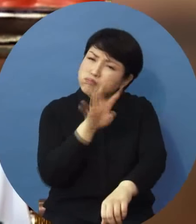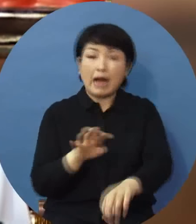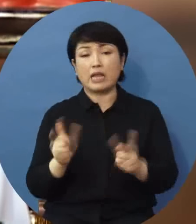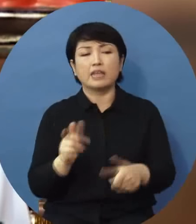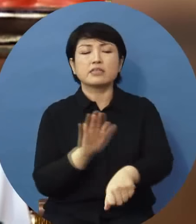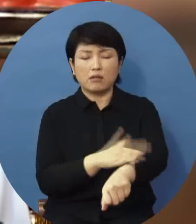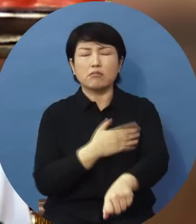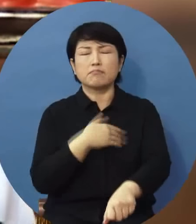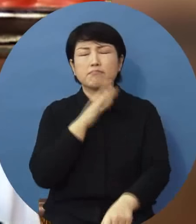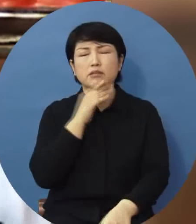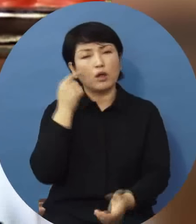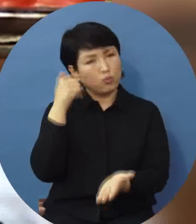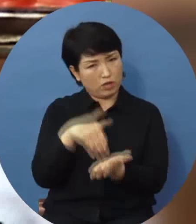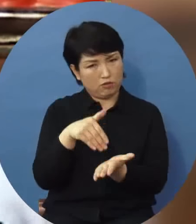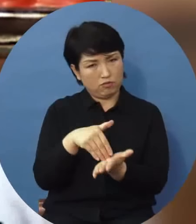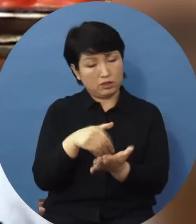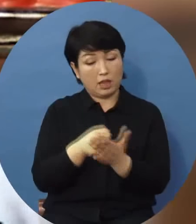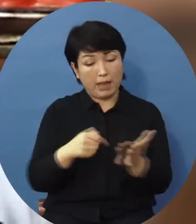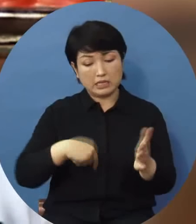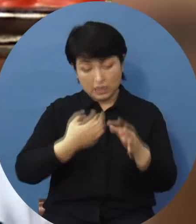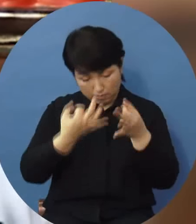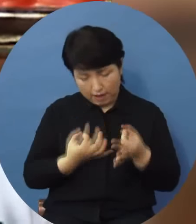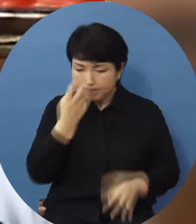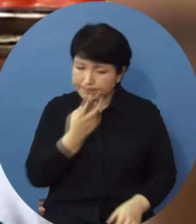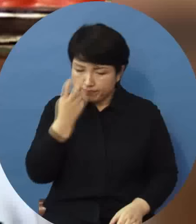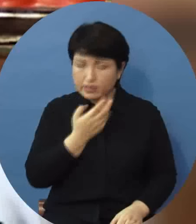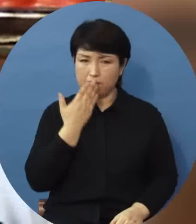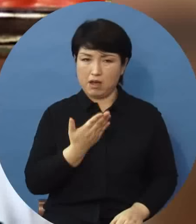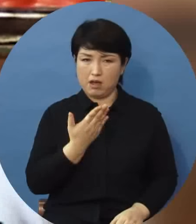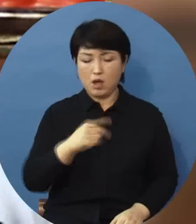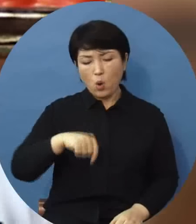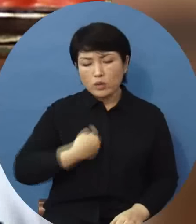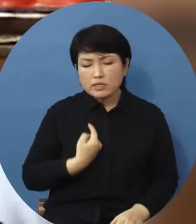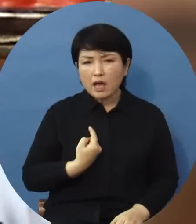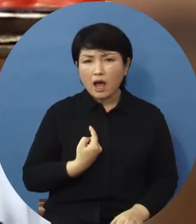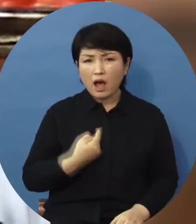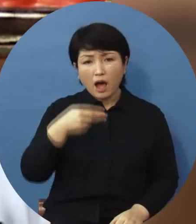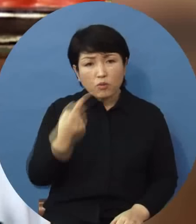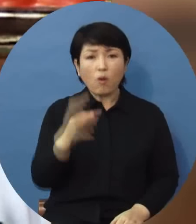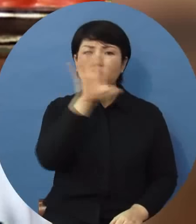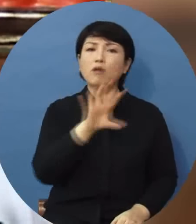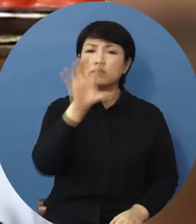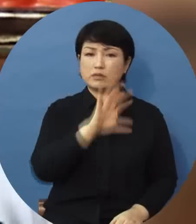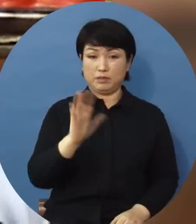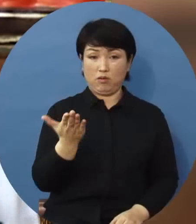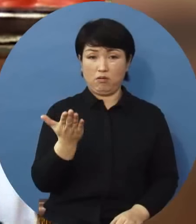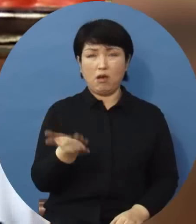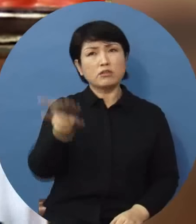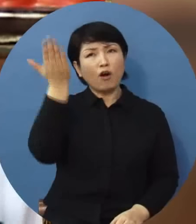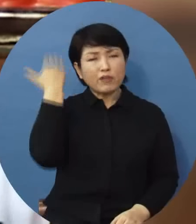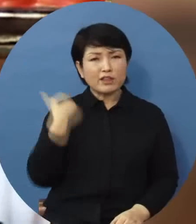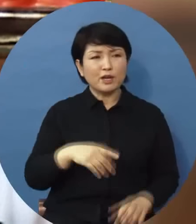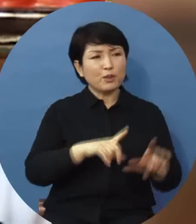알고 공부가 자기 점검이 되는 거예요. 즉 혼자서 연습을 할 수 있게 된다 이 말이에요. 그전에는